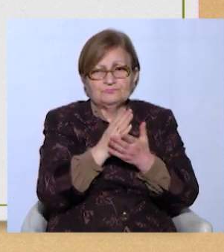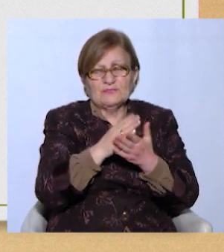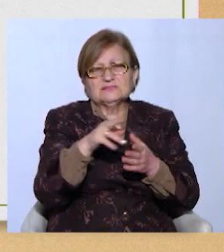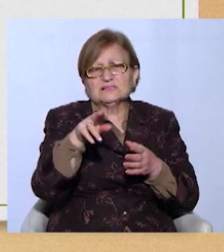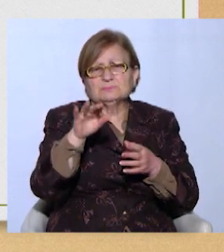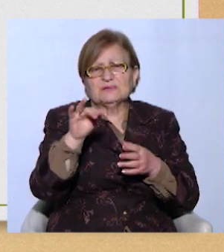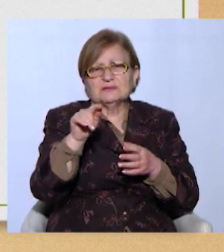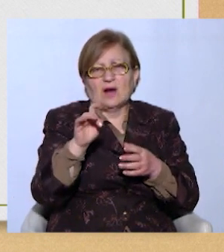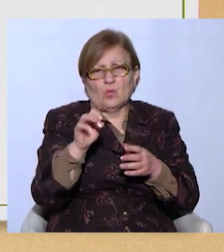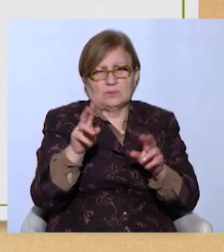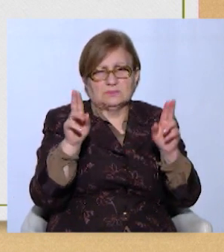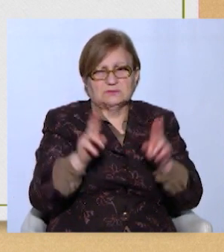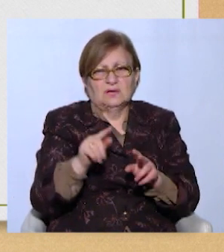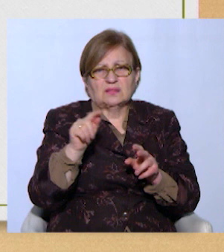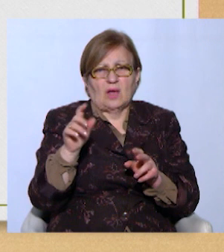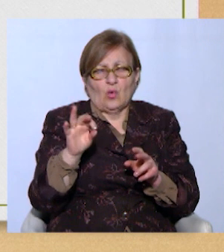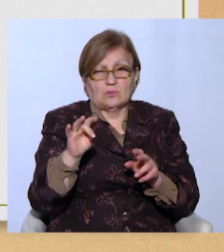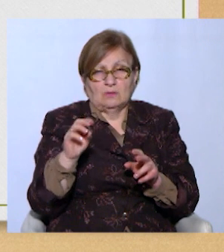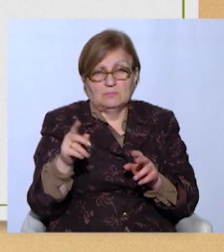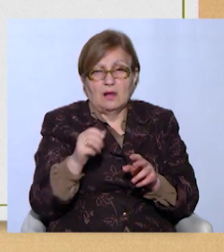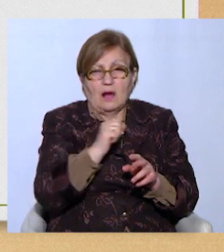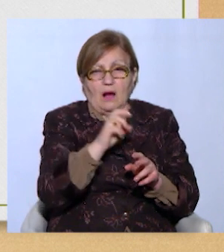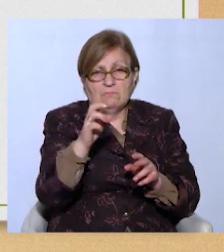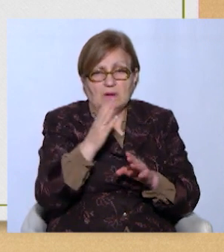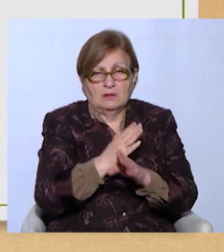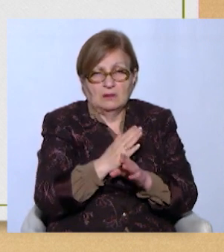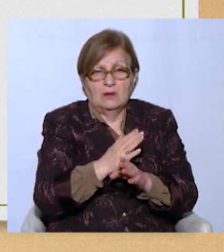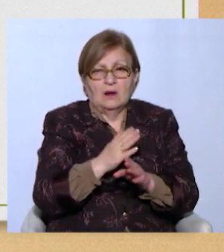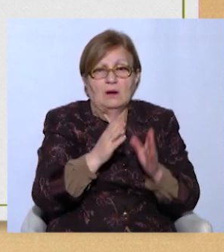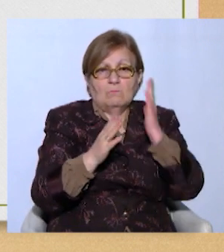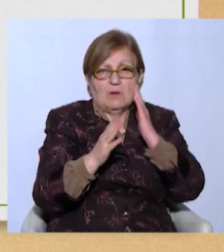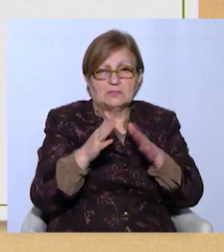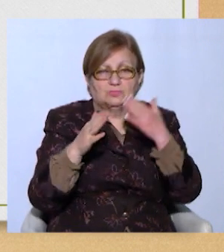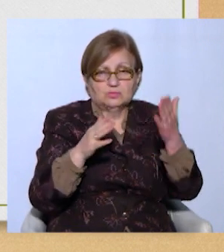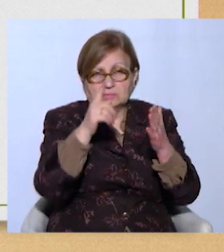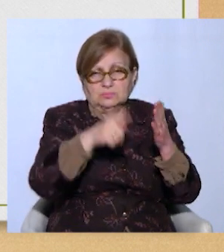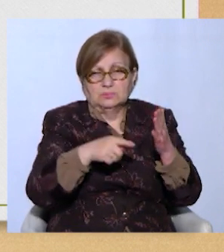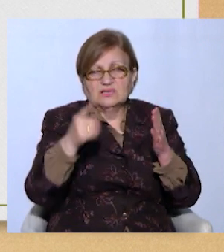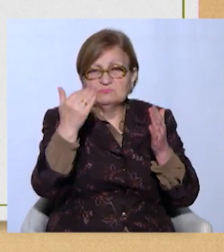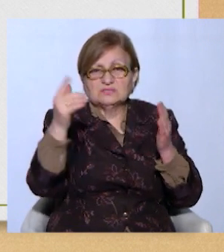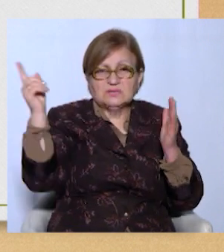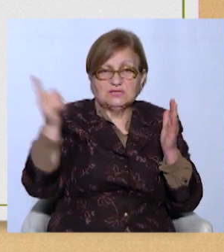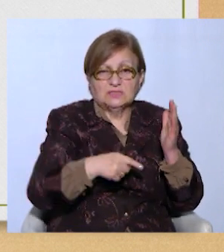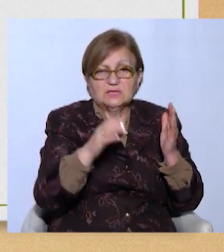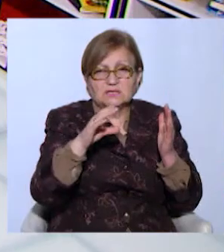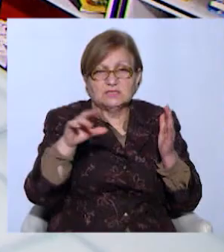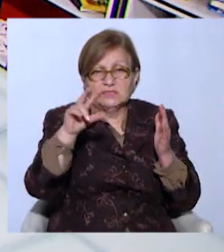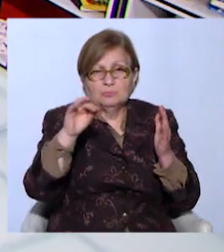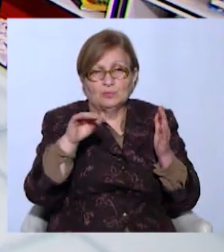თეორემა, მართლაც აბი არის მართკუთხა სამკუთხედის ჰიპოტენუზა, რომლის კათეტები არის